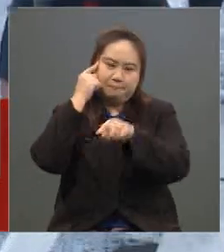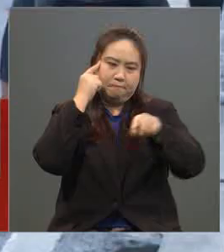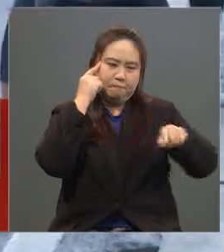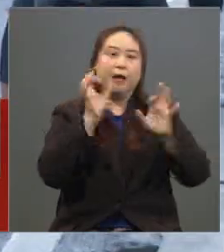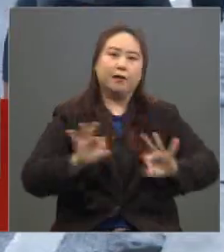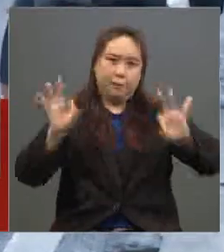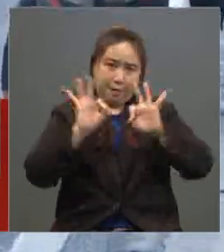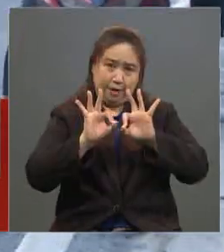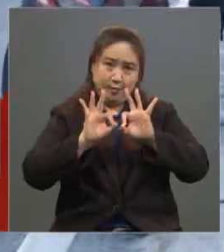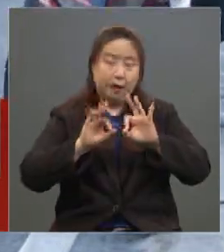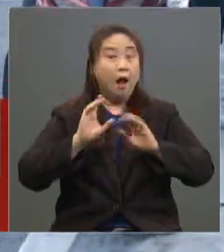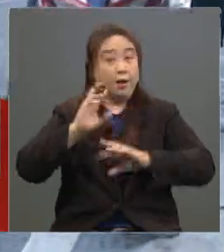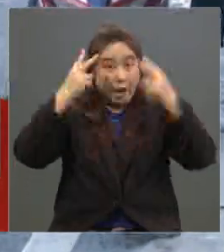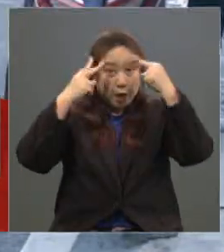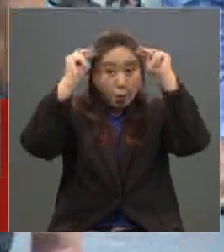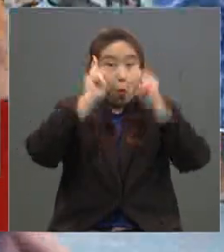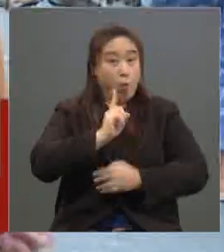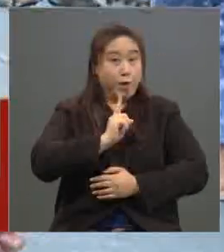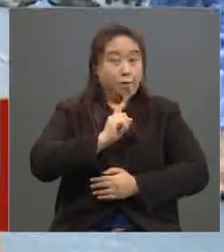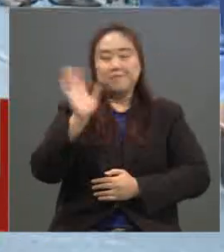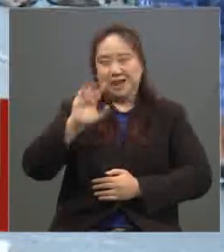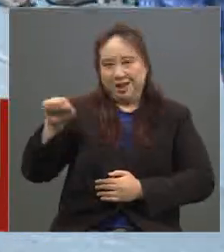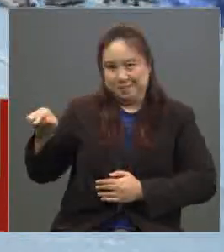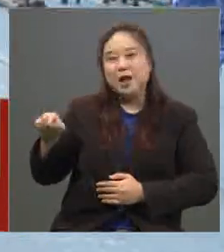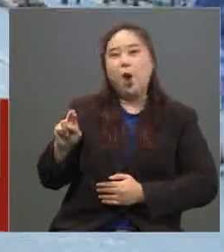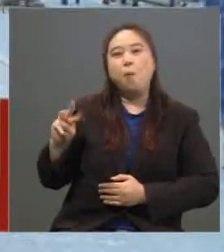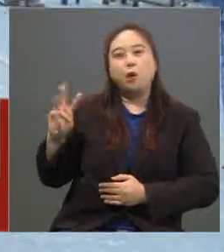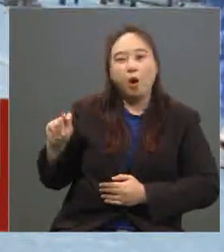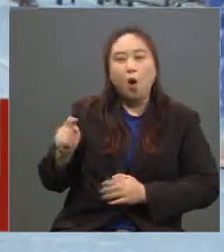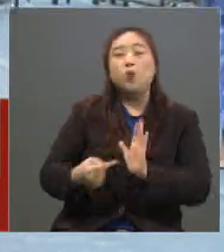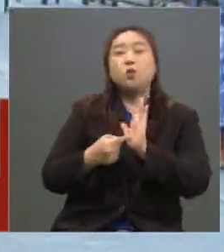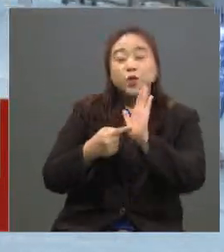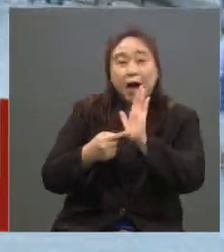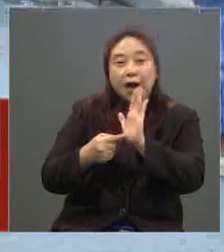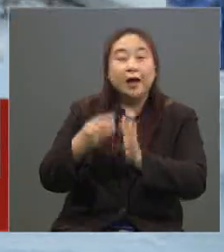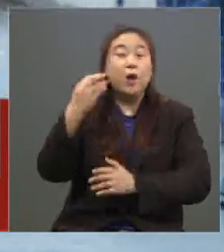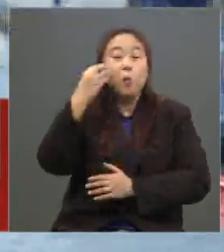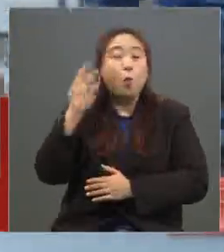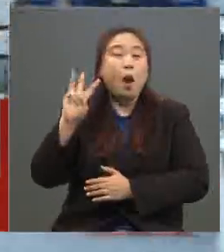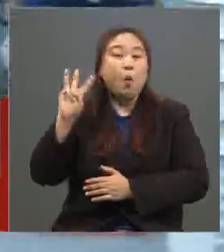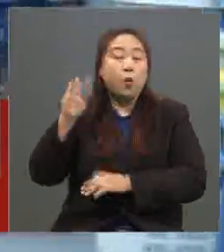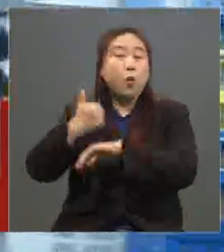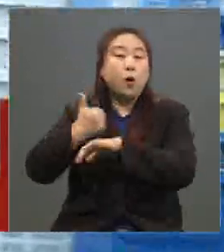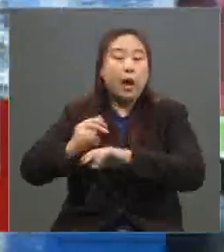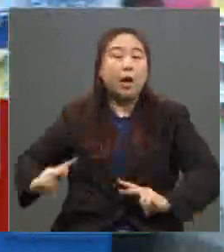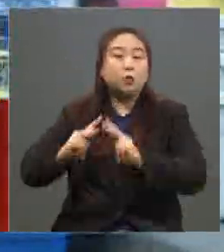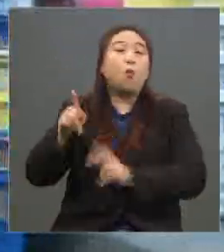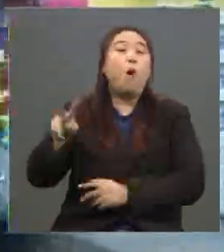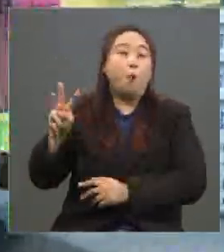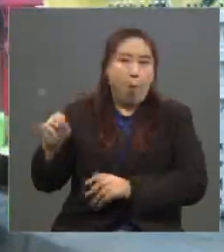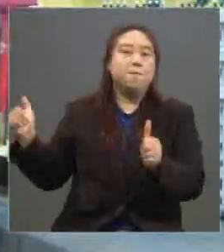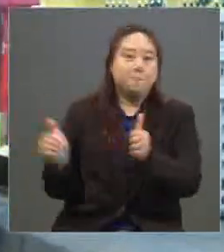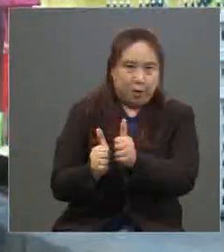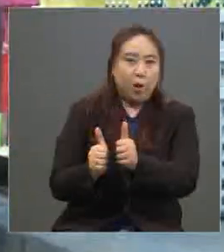ได้ไปคนเดียวนะจะมีรัฐมนตรีท่านอื่นด้วยอย่างคุณวราวุฒิศิลปะอาชารัฐมนตรีว่าการกระทรวงการพัฒนาสังคมและความมั่นคงของ